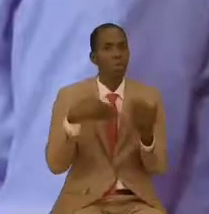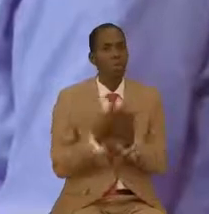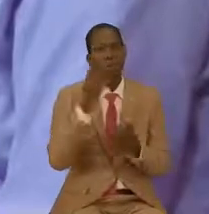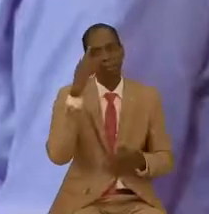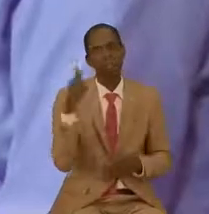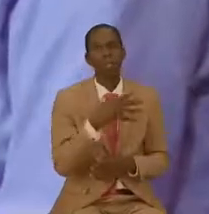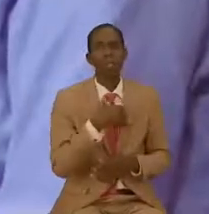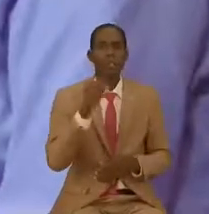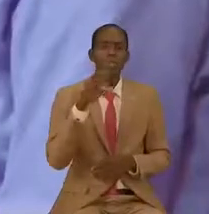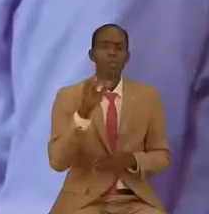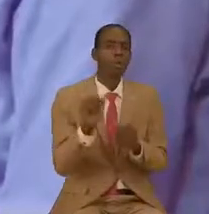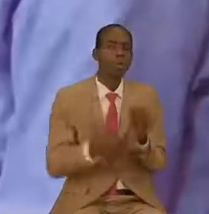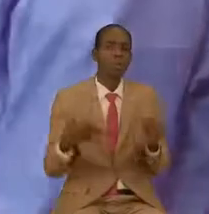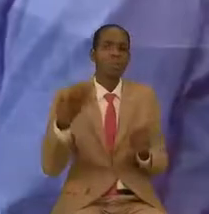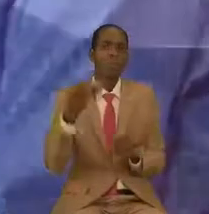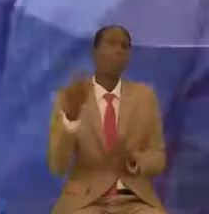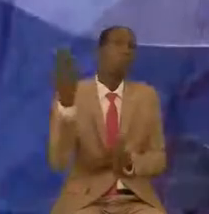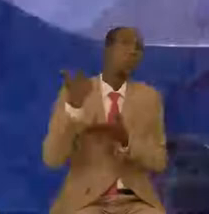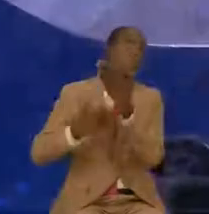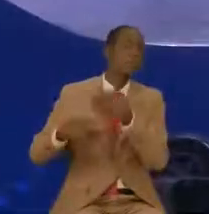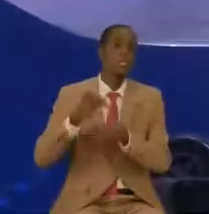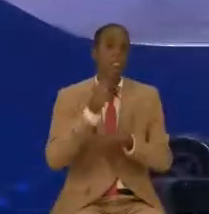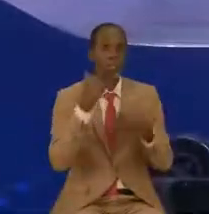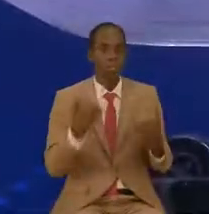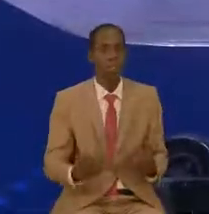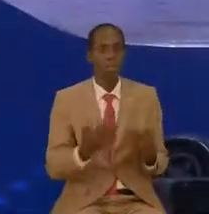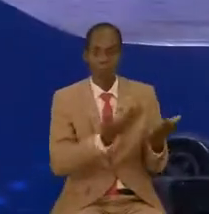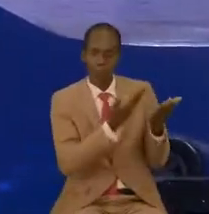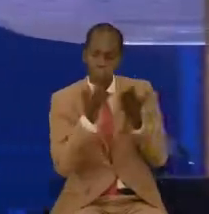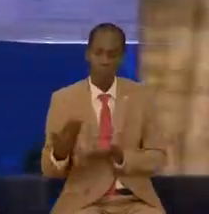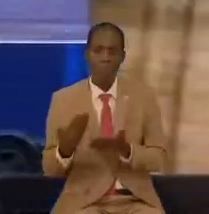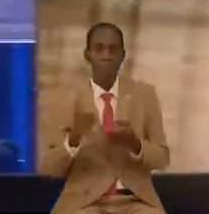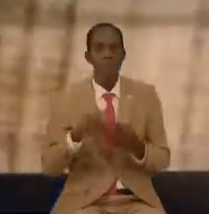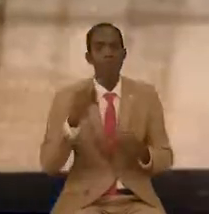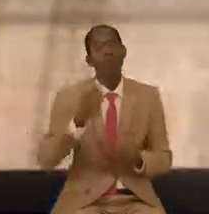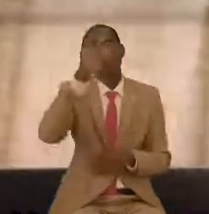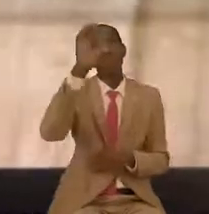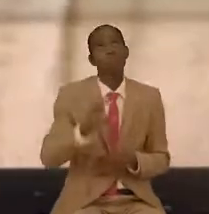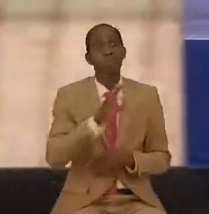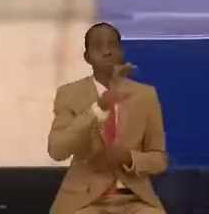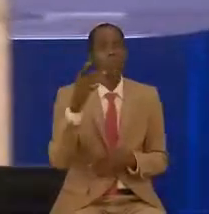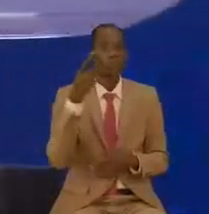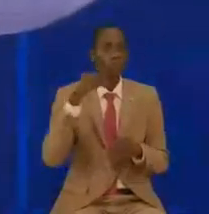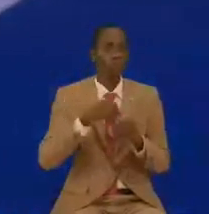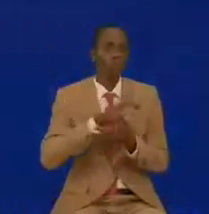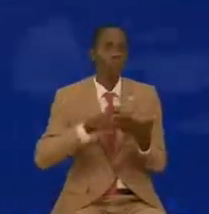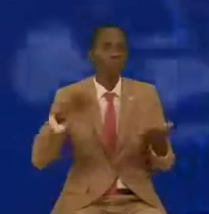Donc, tout ce qui a du passé est cloué maintenant à sa croix. verset 15.